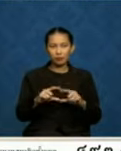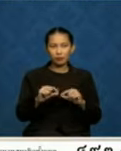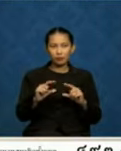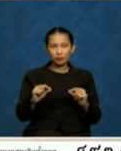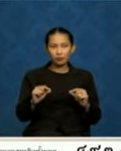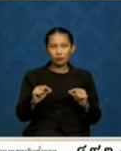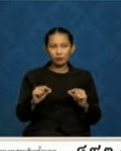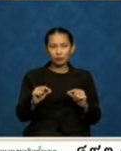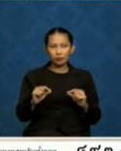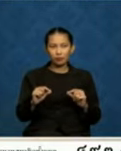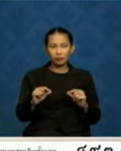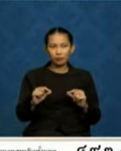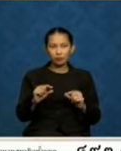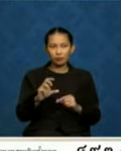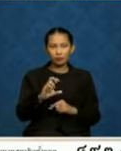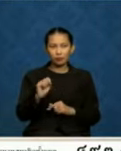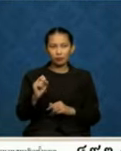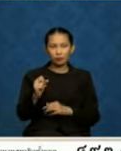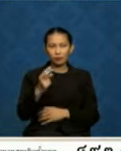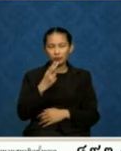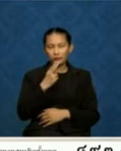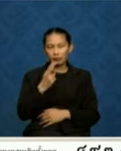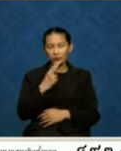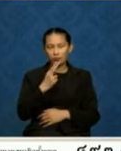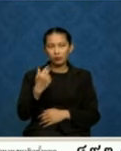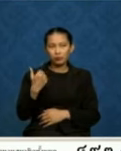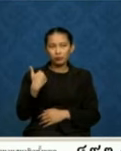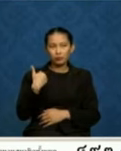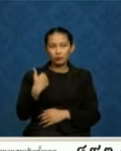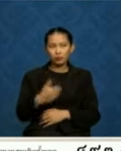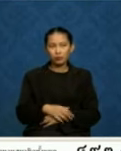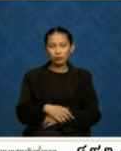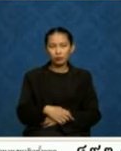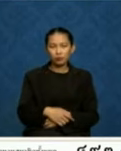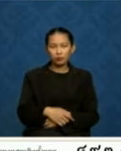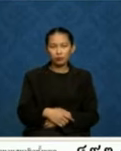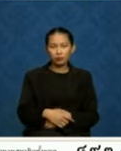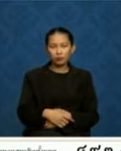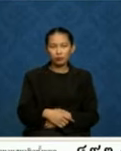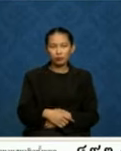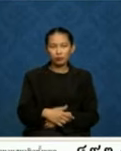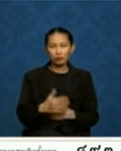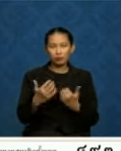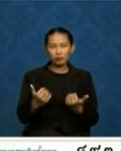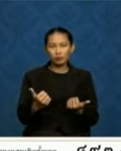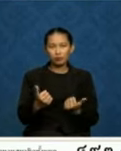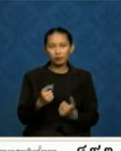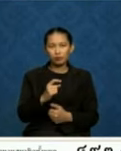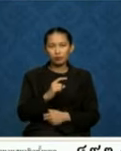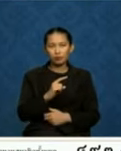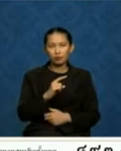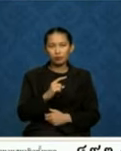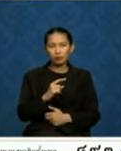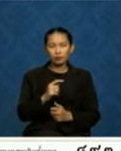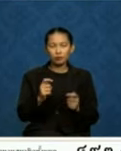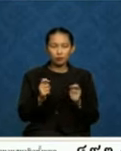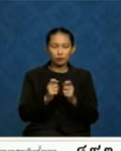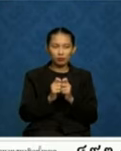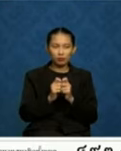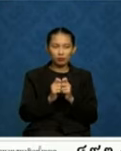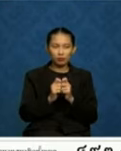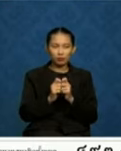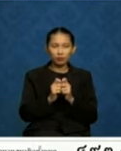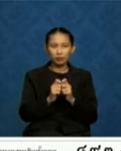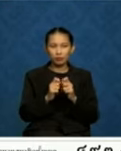ลมสสยาสูบครับก็วันนี้นะครับผมในฐานะที่เป็นอนุกรรมธิการ